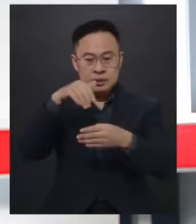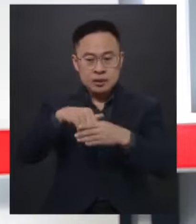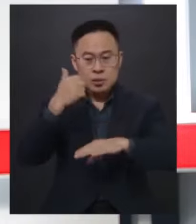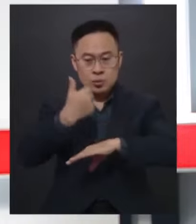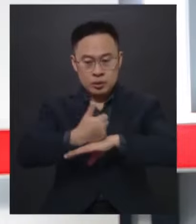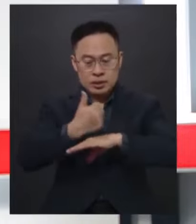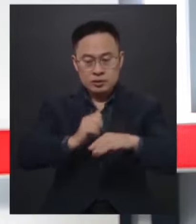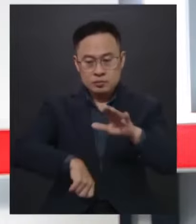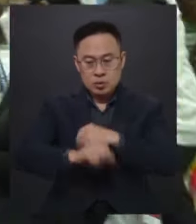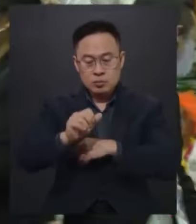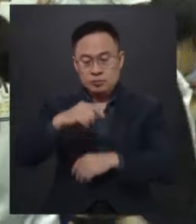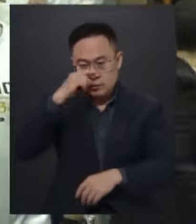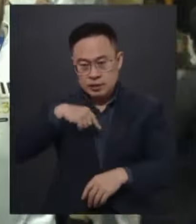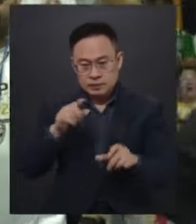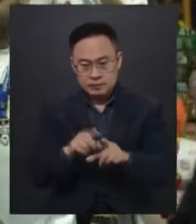งนี้ค่ะ